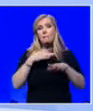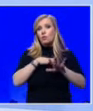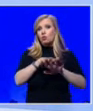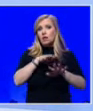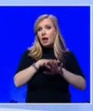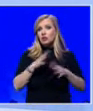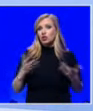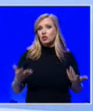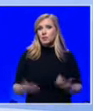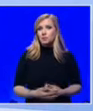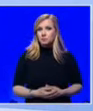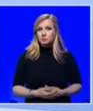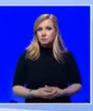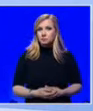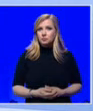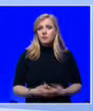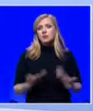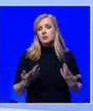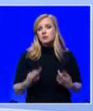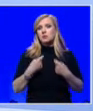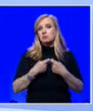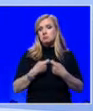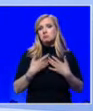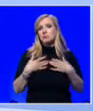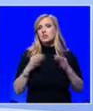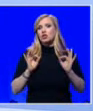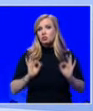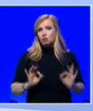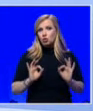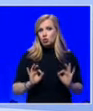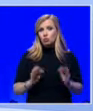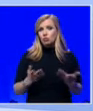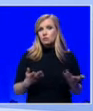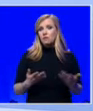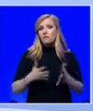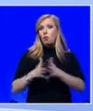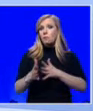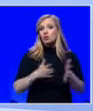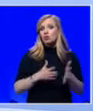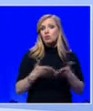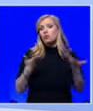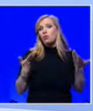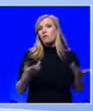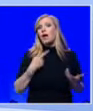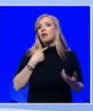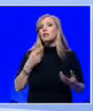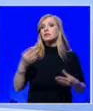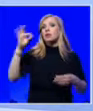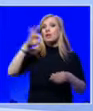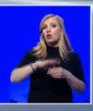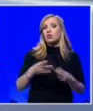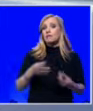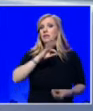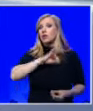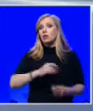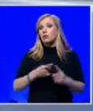прозрачна. Така че създава сигурност в обществото, че това е в крайна сметка вота на народа и това са резултатите от